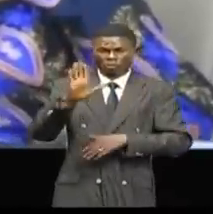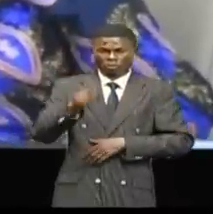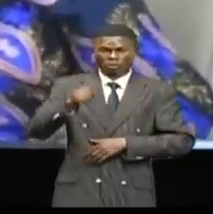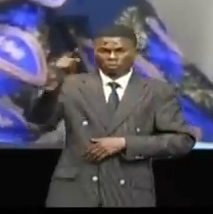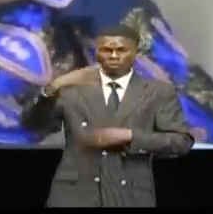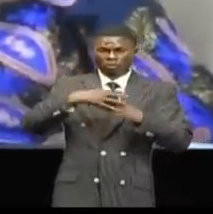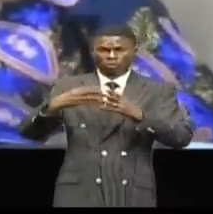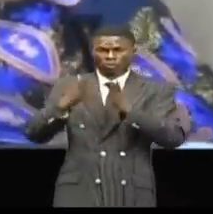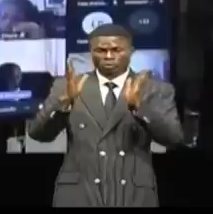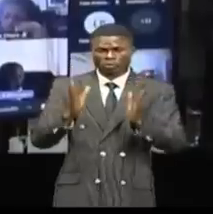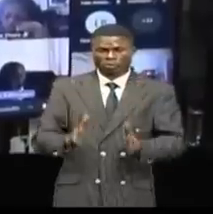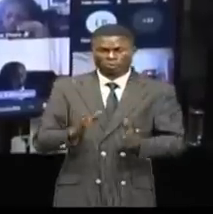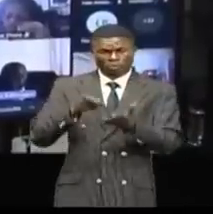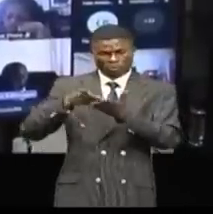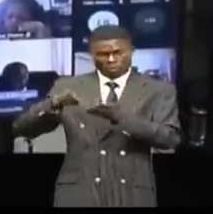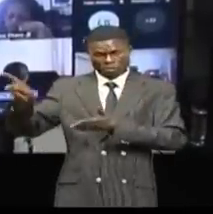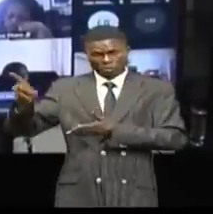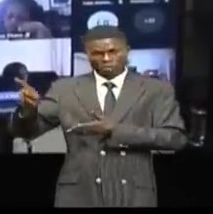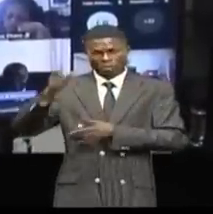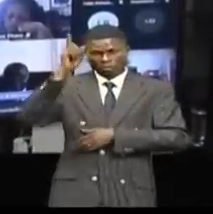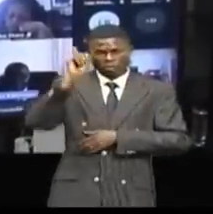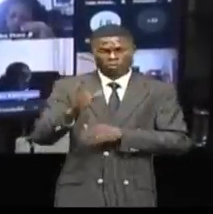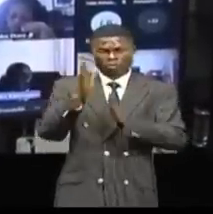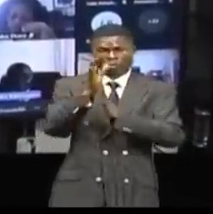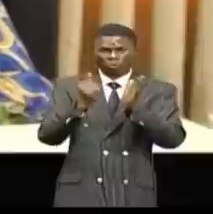américains. Les paiements de